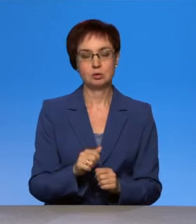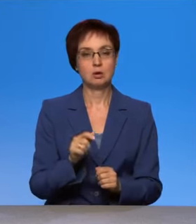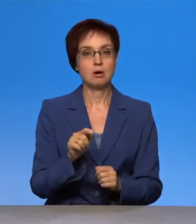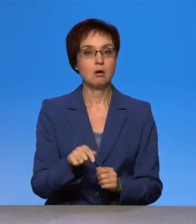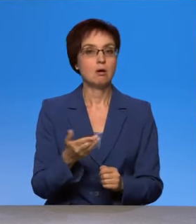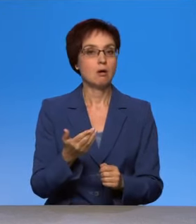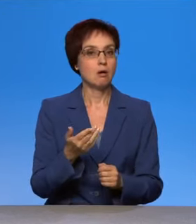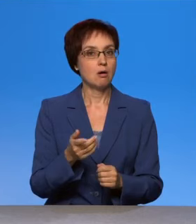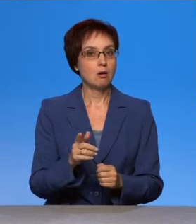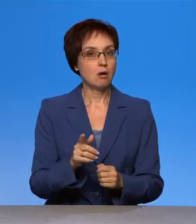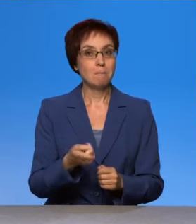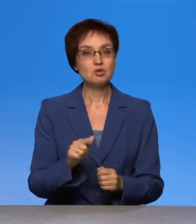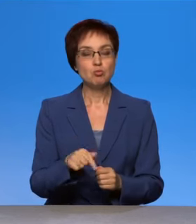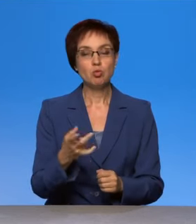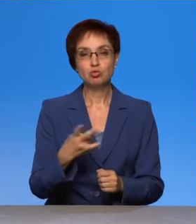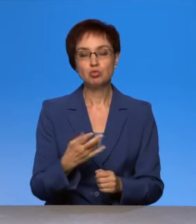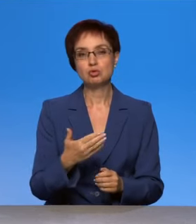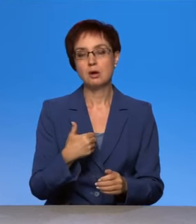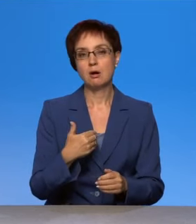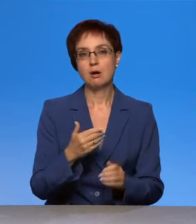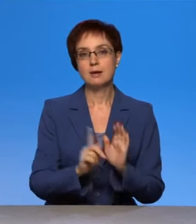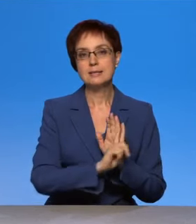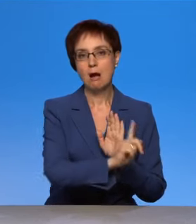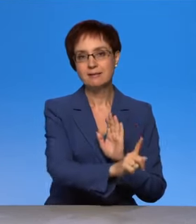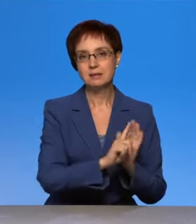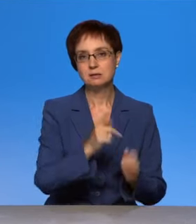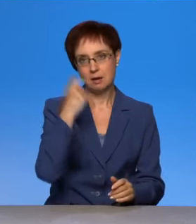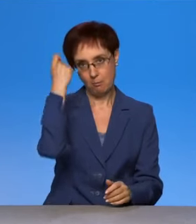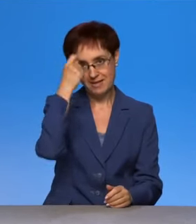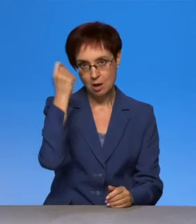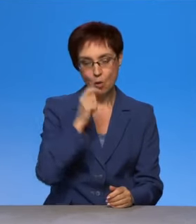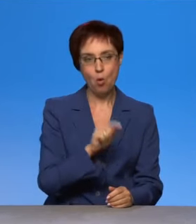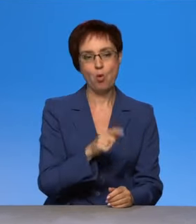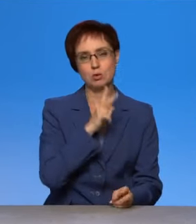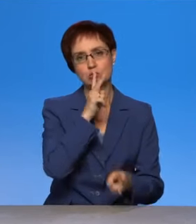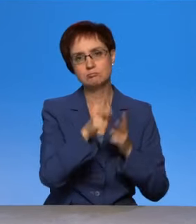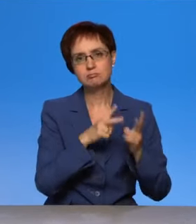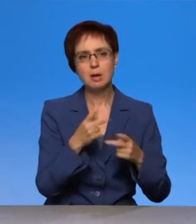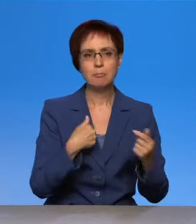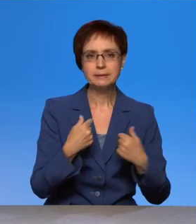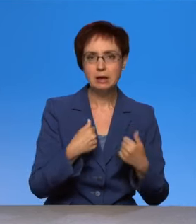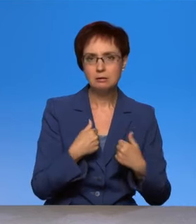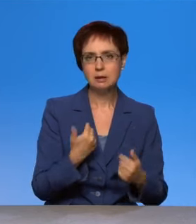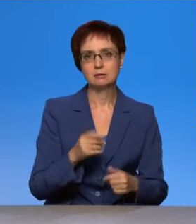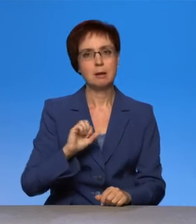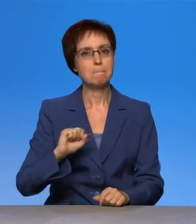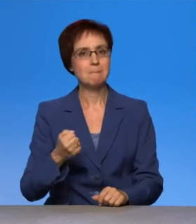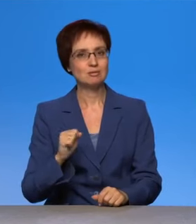нужно обязательно пойти к психологу, пострадать. Тебе недостаточно подруги, с которой можно за